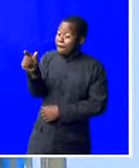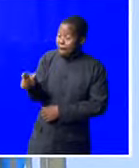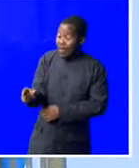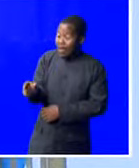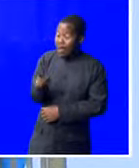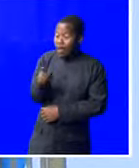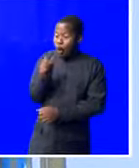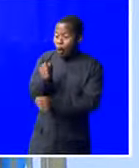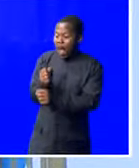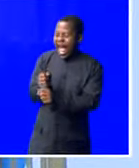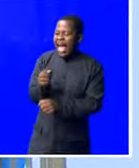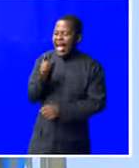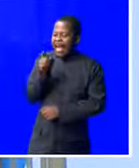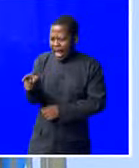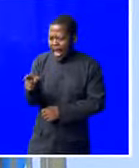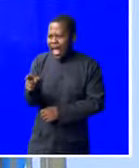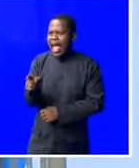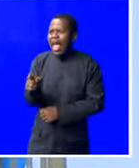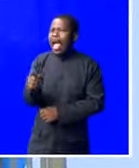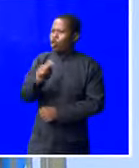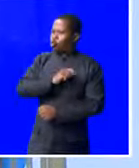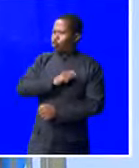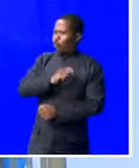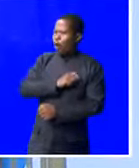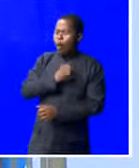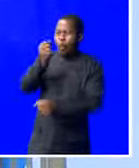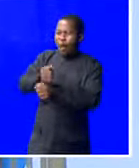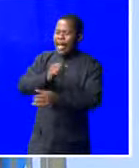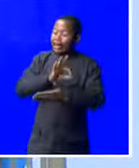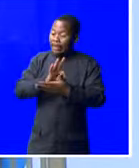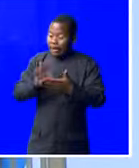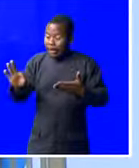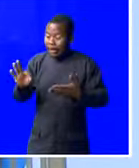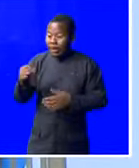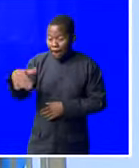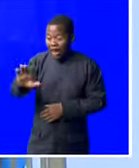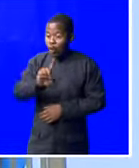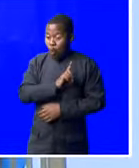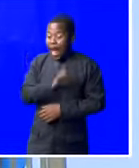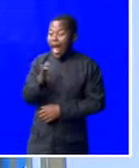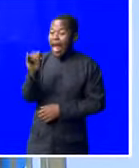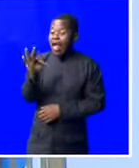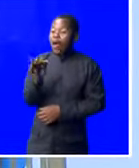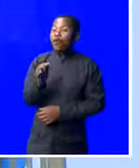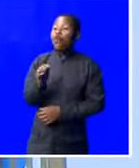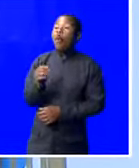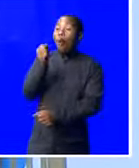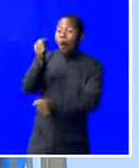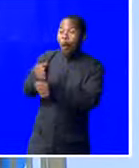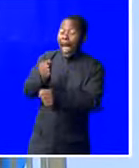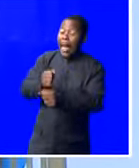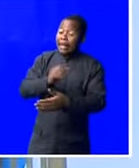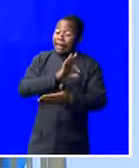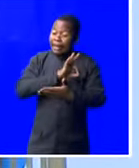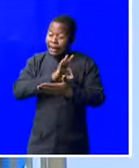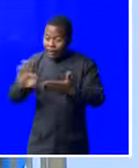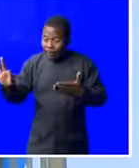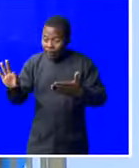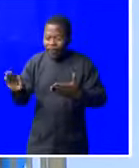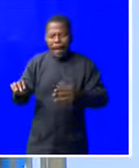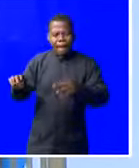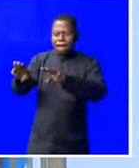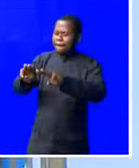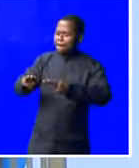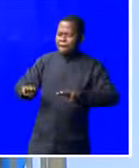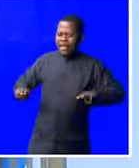tawuma eqinisweni leliciniso ngilikhanza likhulula lelive mine ngikhanza ukuthi ngeke kube lo msindo